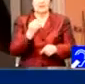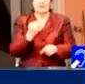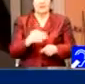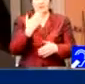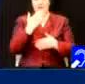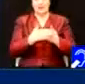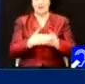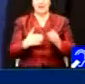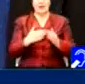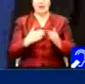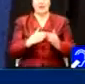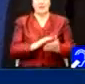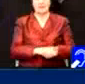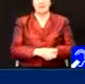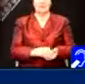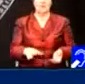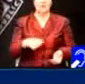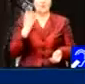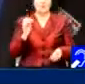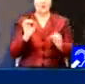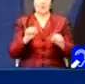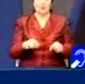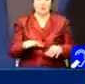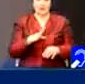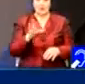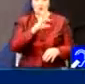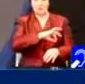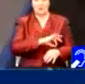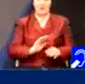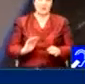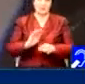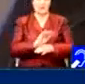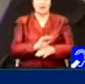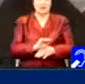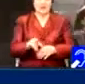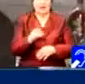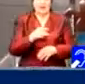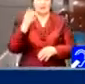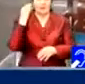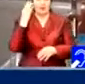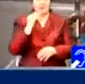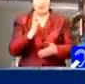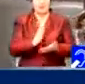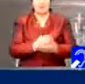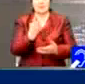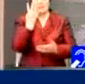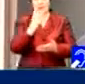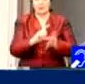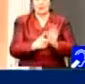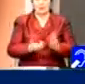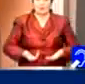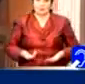pe lângă casă și pe lângă realizare vor putea să aibă și un venit suplimentar. În prezent, în Republica Moldova sunt 4 locuințe